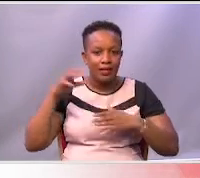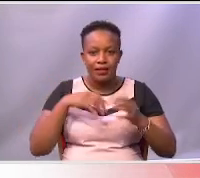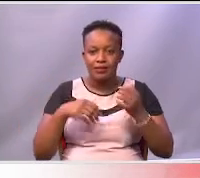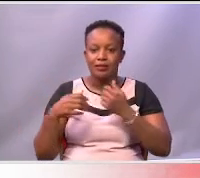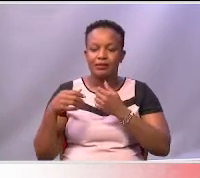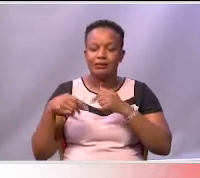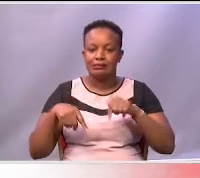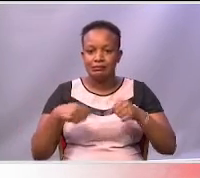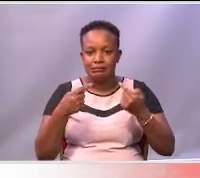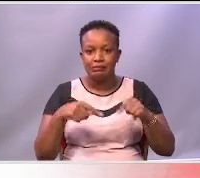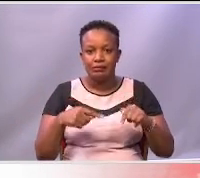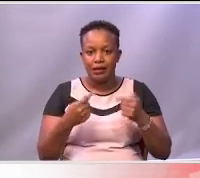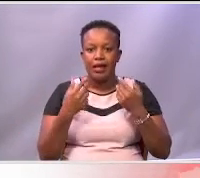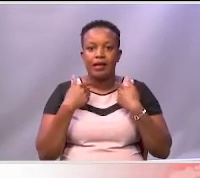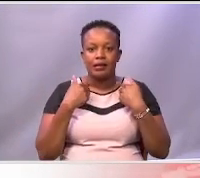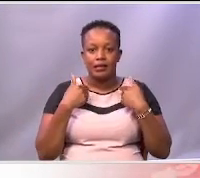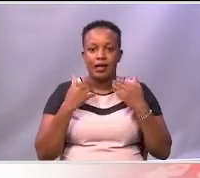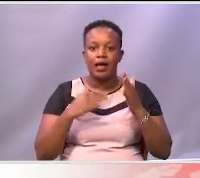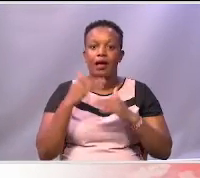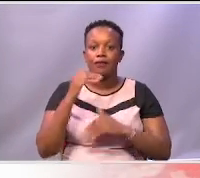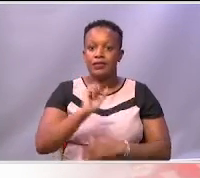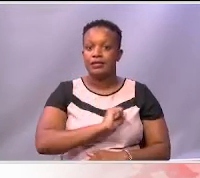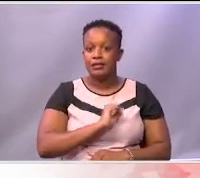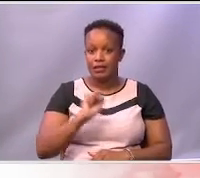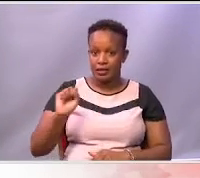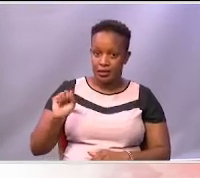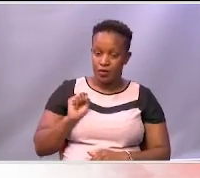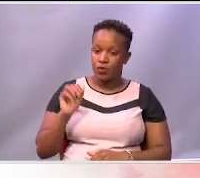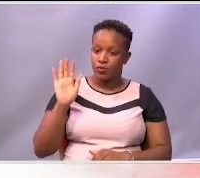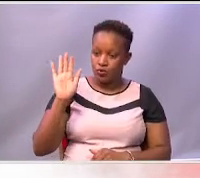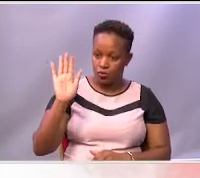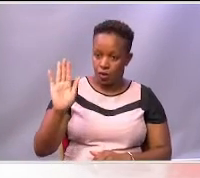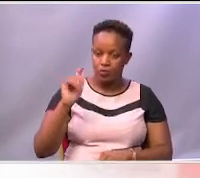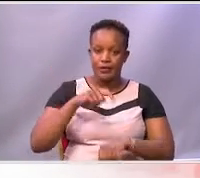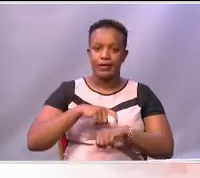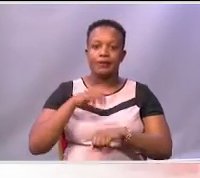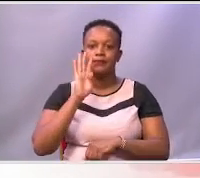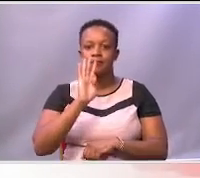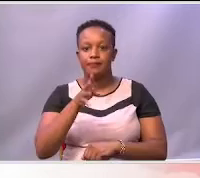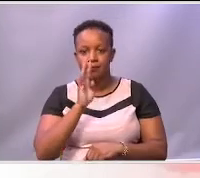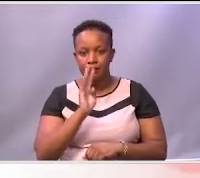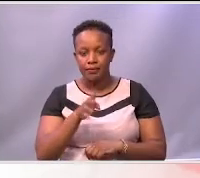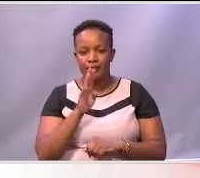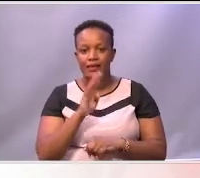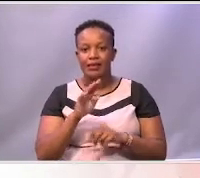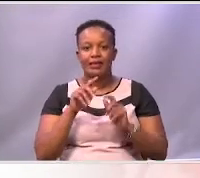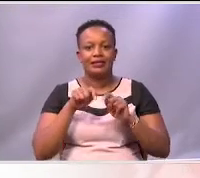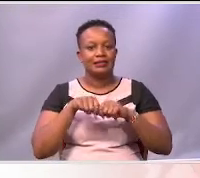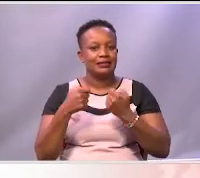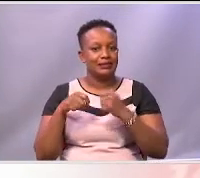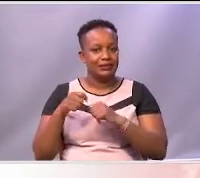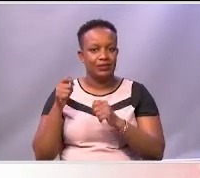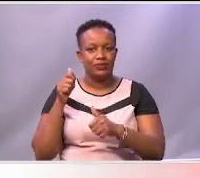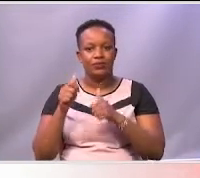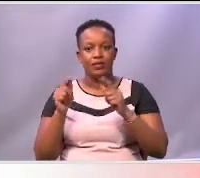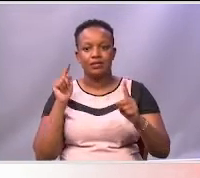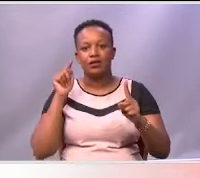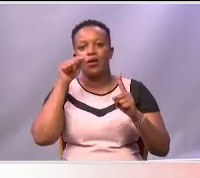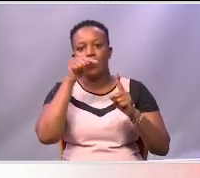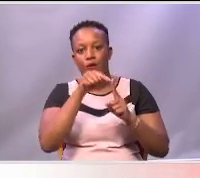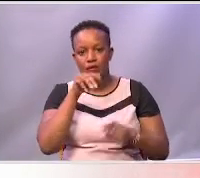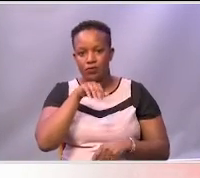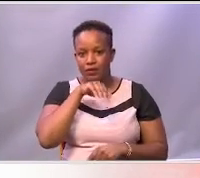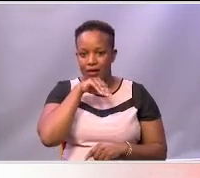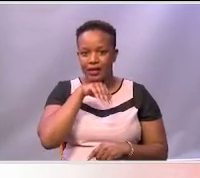Linturi alikatizwa kwa muda kuzungumza kanisani baada ya kutoa cheche ambazo zilionekana zinamlenga kinara wa ODM Raila